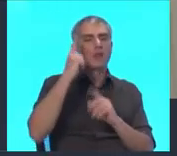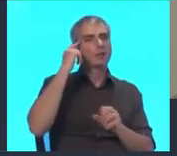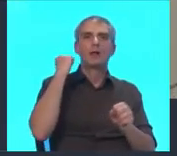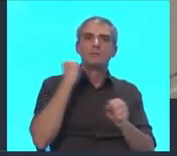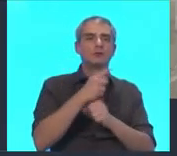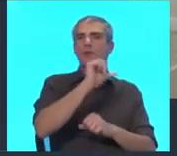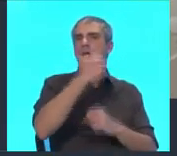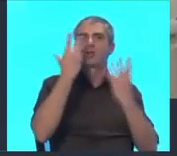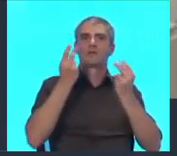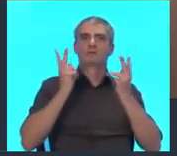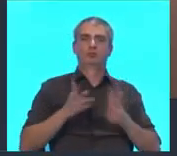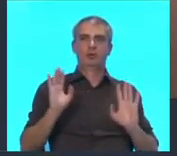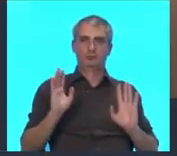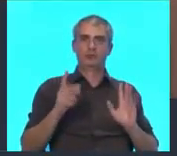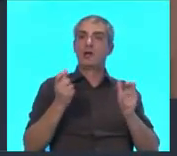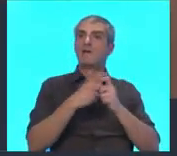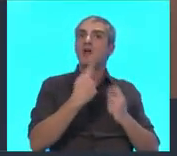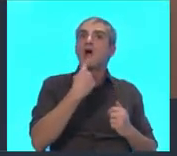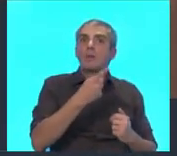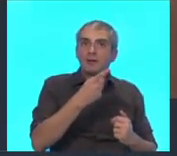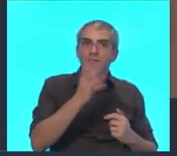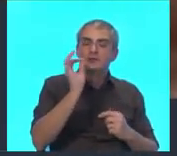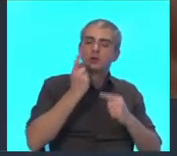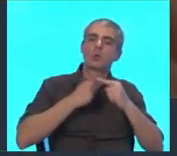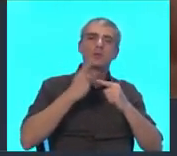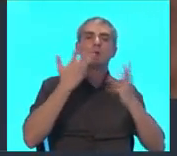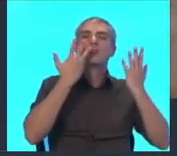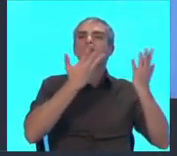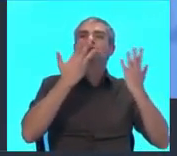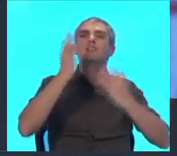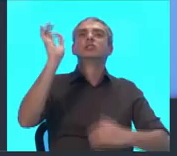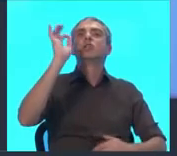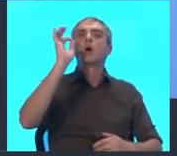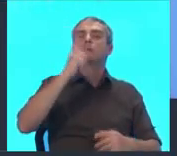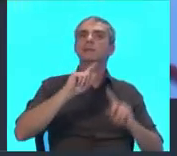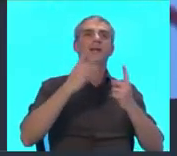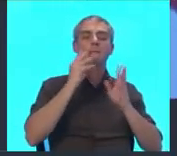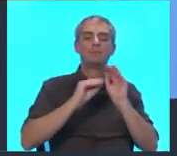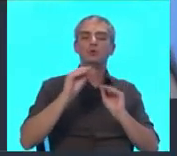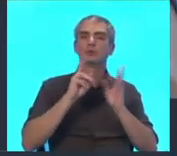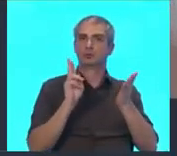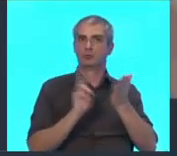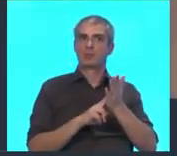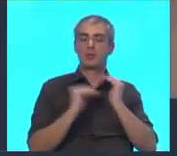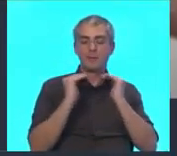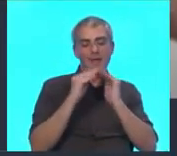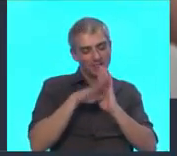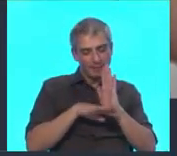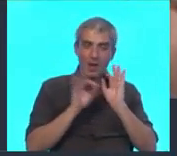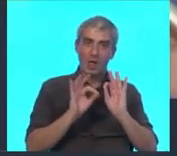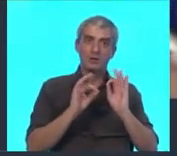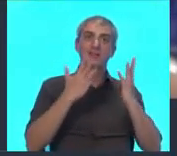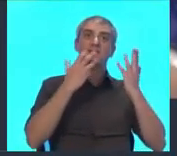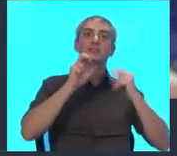טובים שיש. בחברה טוענים כי שיעור הדיוק הוא 99% במקרה שמשתמשים באפליקציה לפי ההוראות,